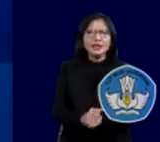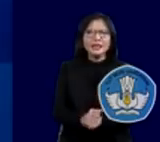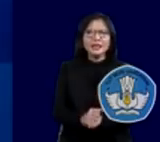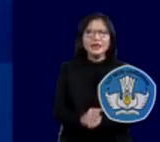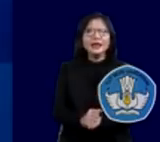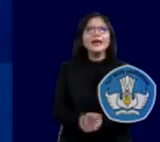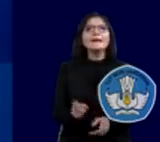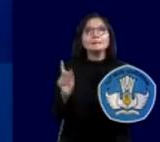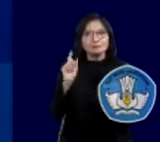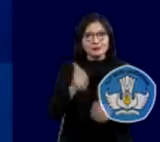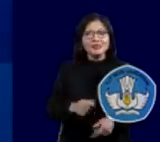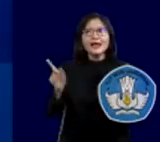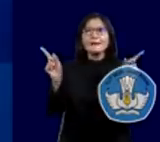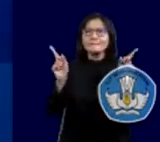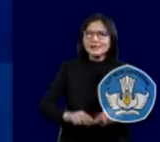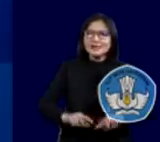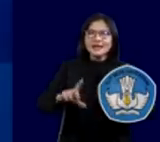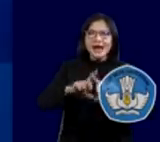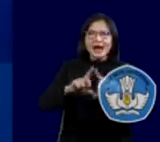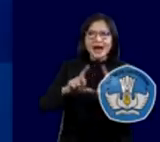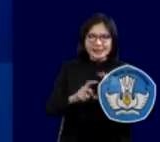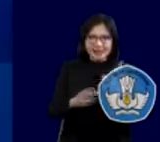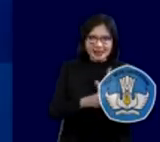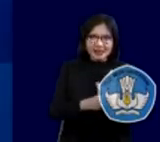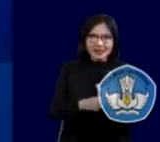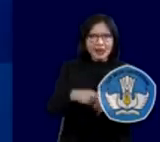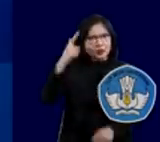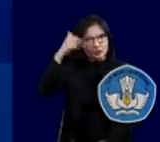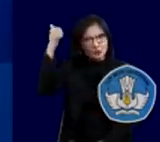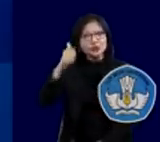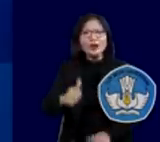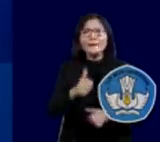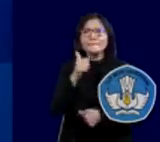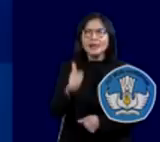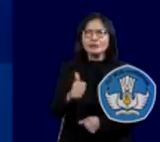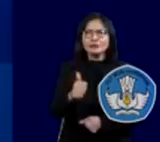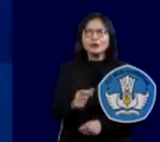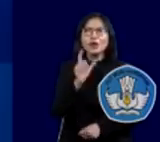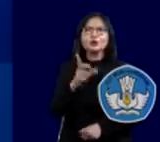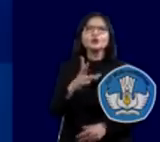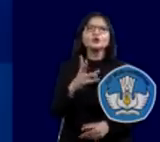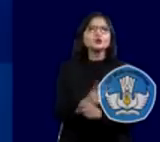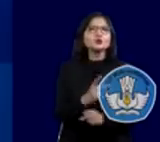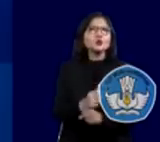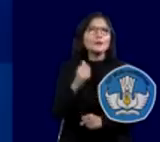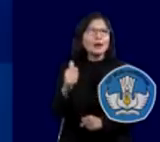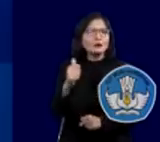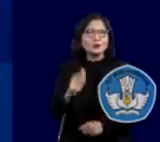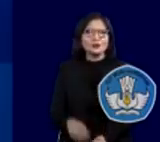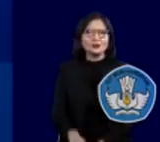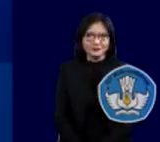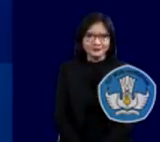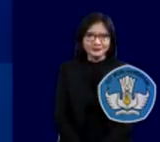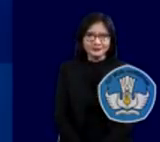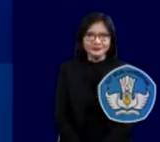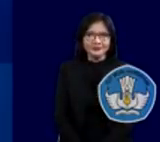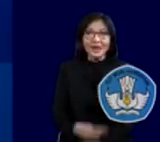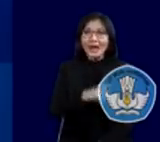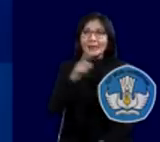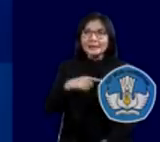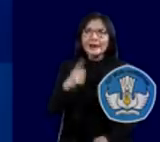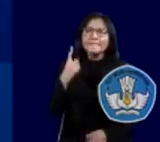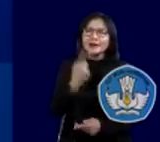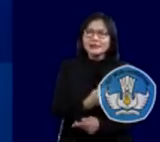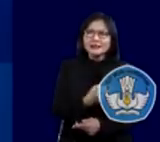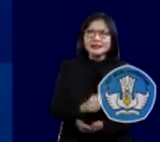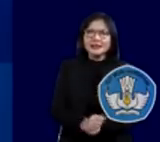menjadi ASN, yang sebenarnya punya kompetensi untuk menjadi guru yang baik. Dan karena itu, kita memastikan